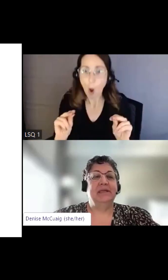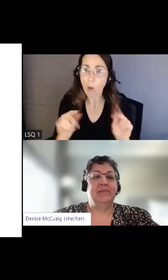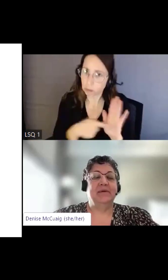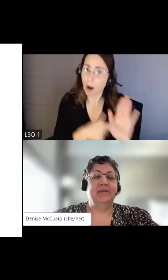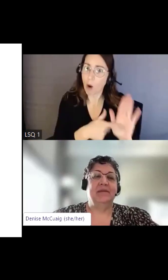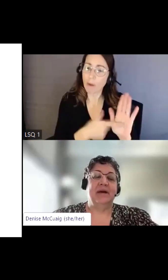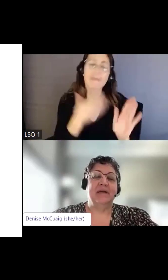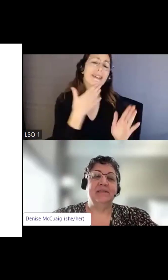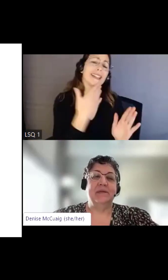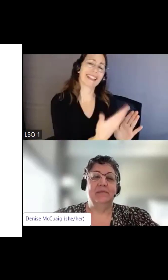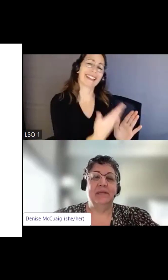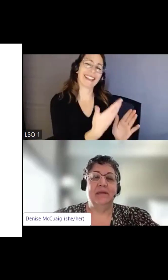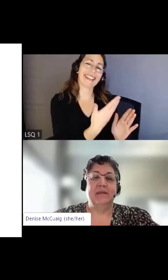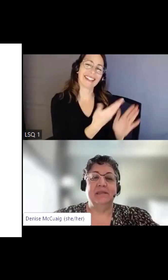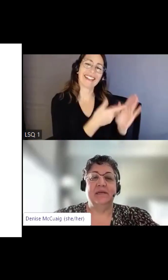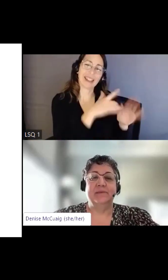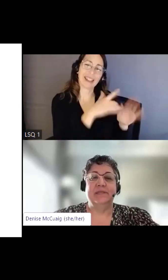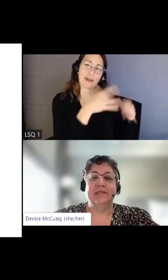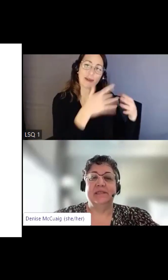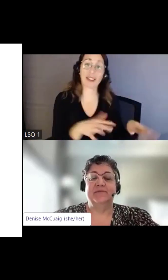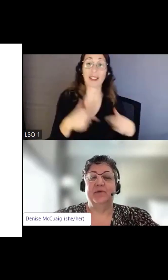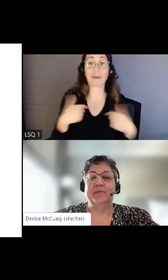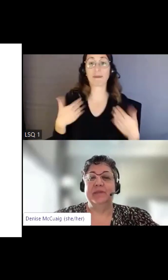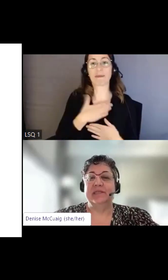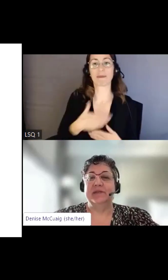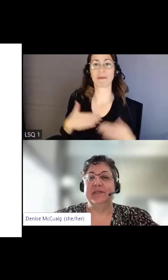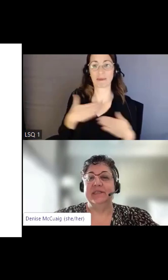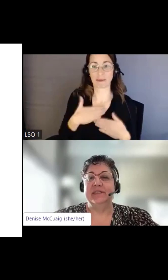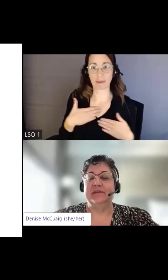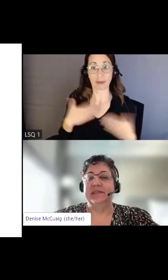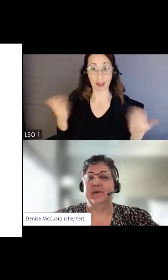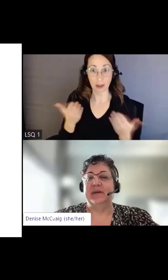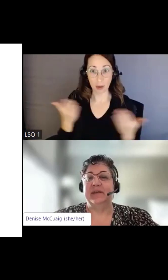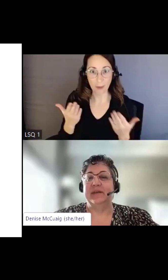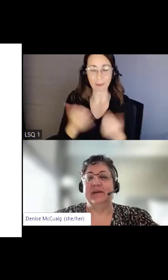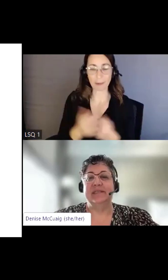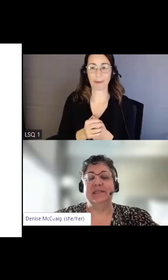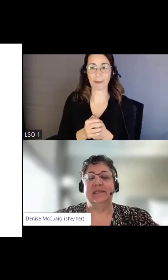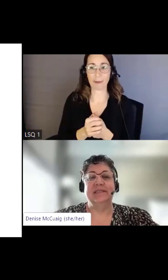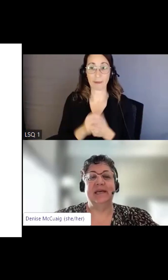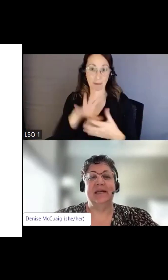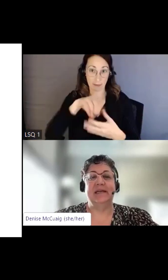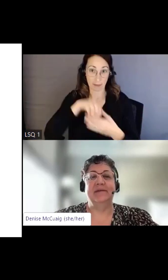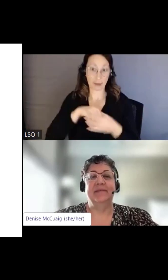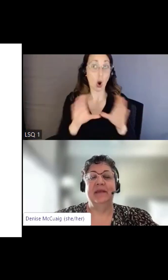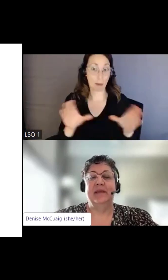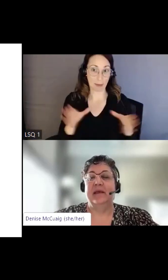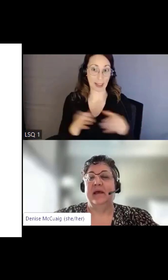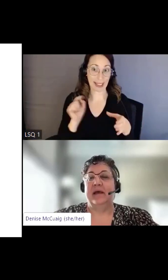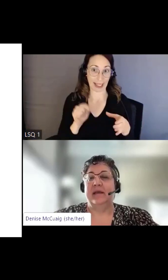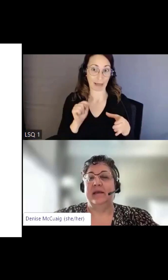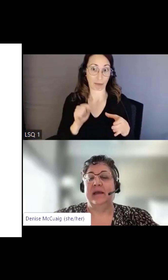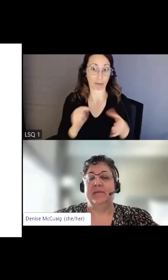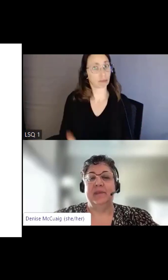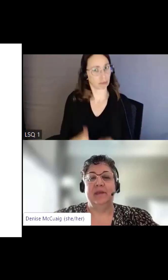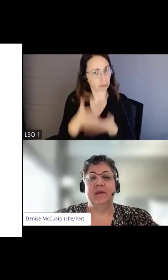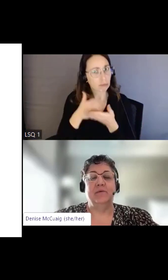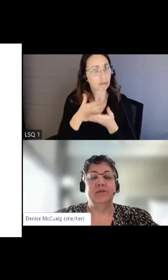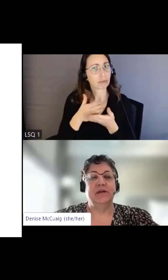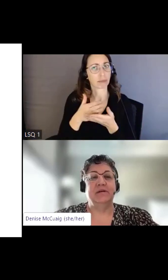d'être au sein de ce comité qui nous a aidés avec Healthcare Excellence Canada et je suis